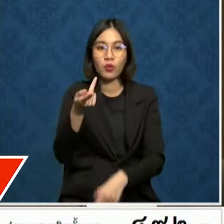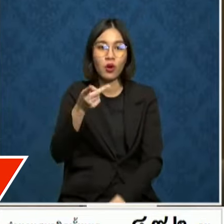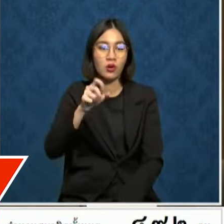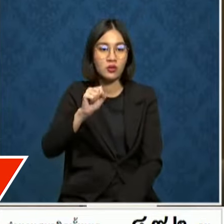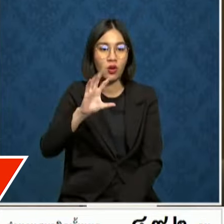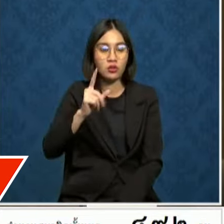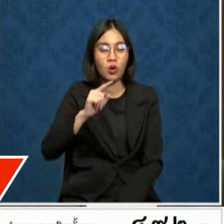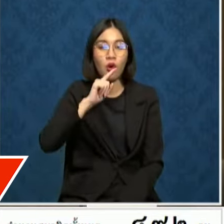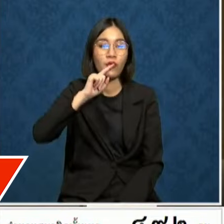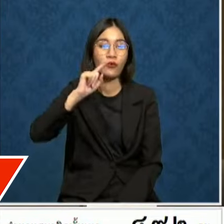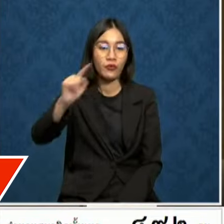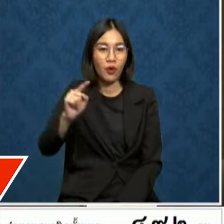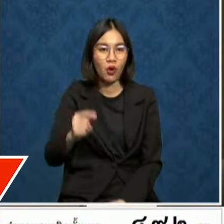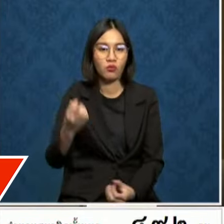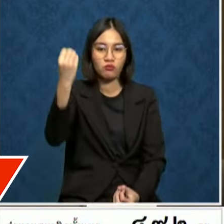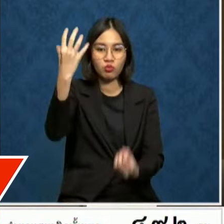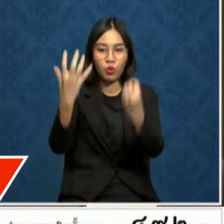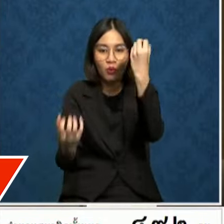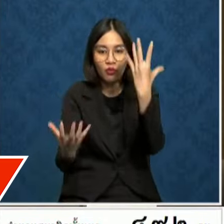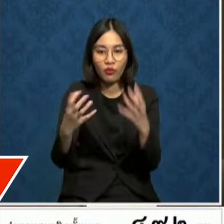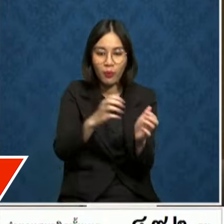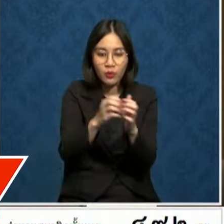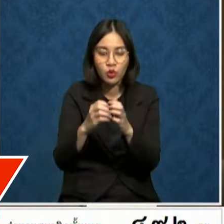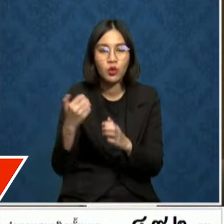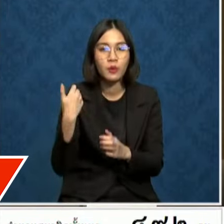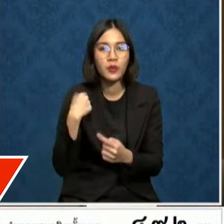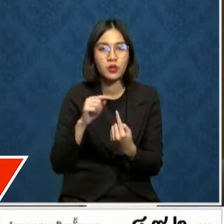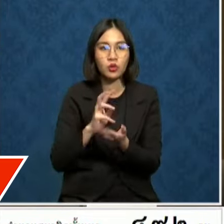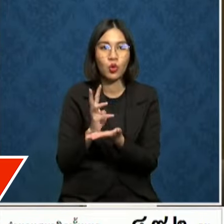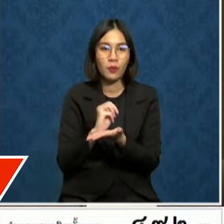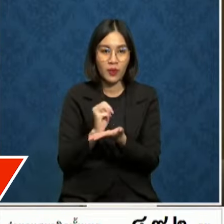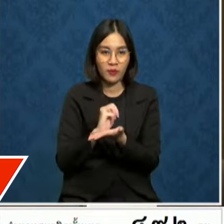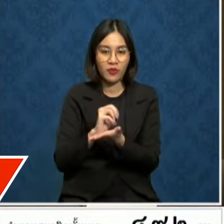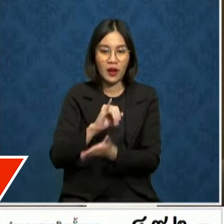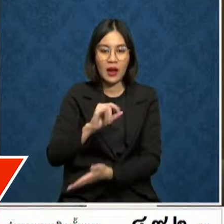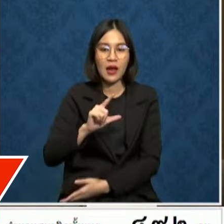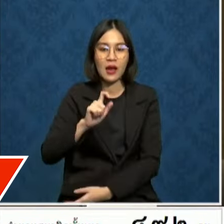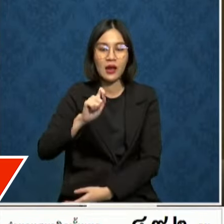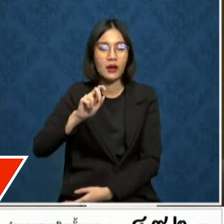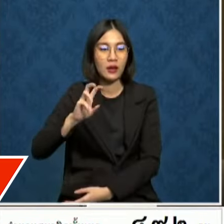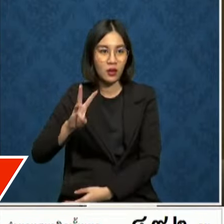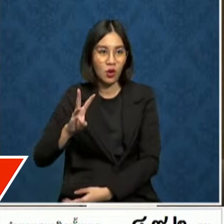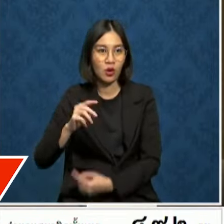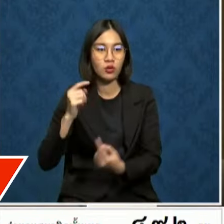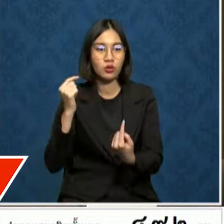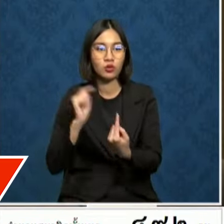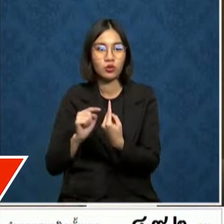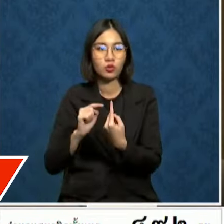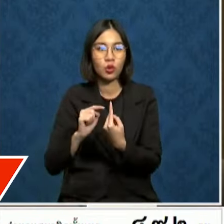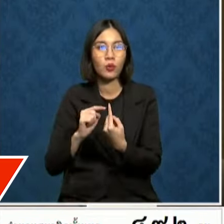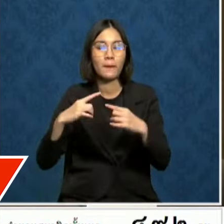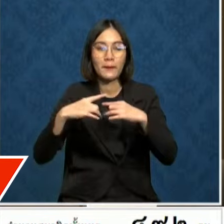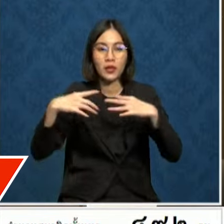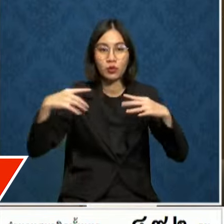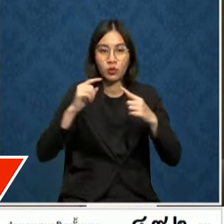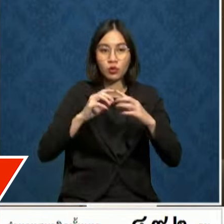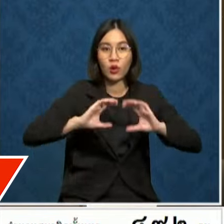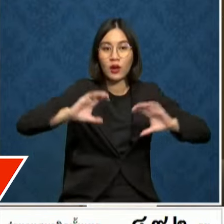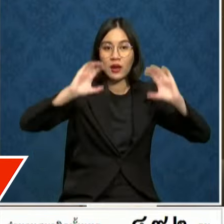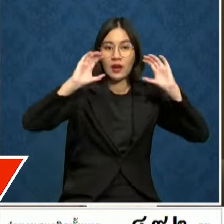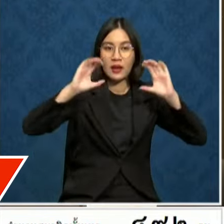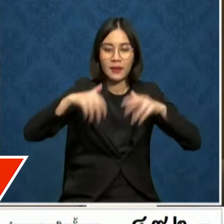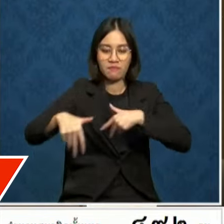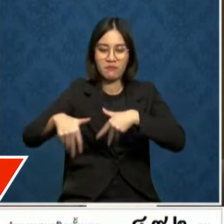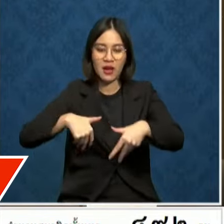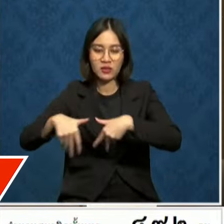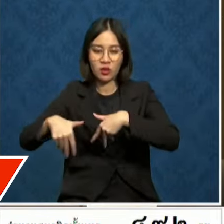ถูกแจ้งข้อหาบุกรุกป่าค่ะจากข้อมูลของมูลนิธิไลอค่ะความขัดแย้งของการจัดทรัพยากรที่ดินระหว่างรัฐและประชาชนเป็น